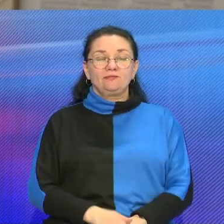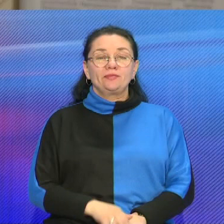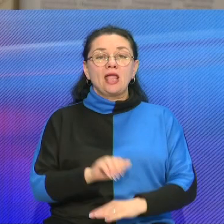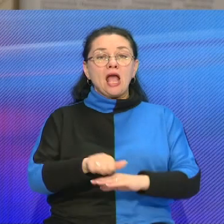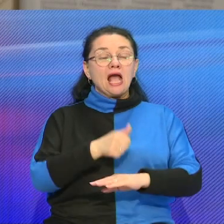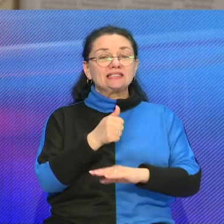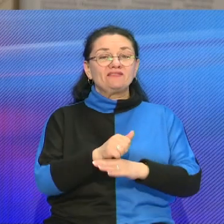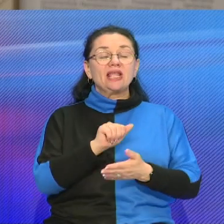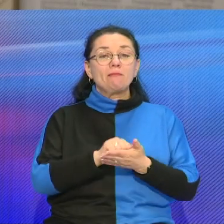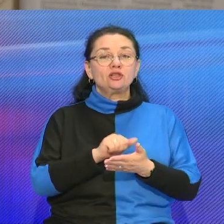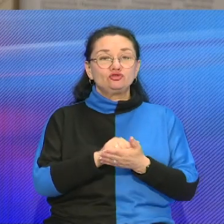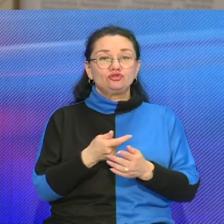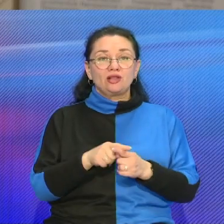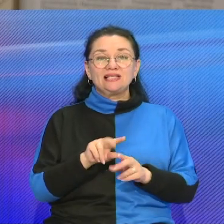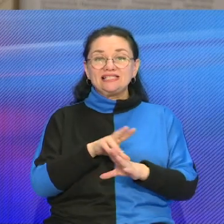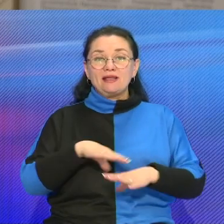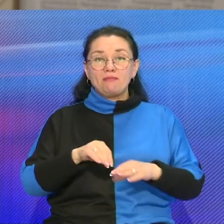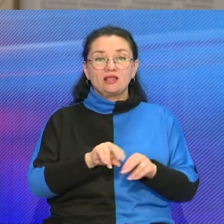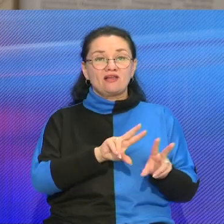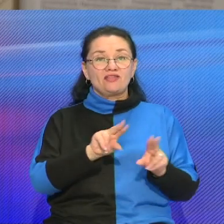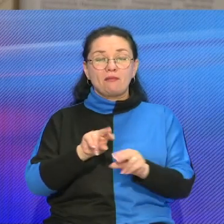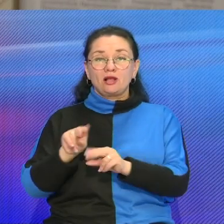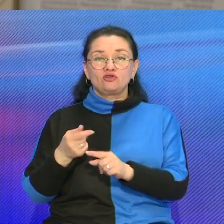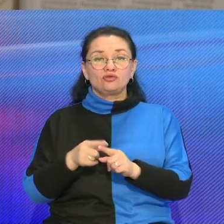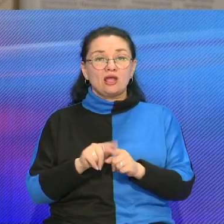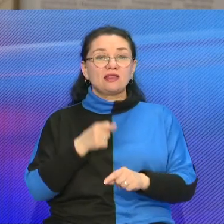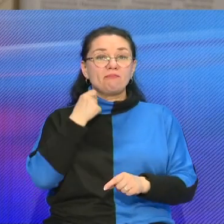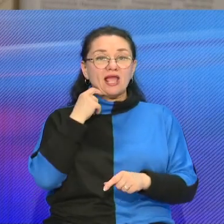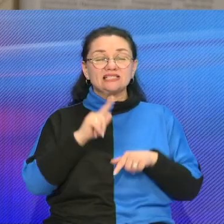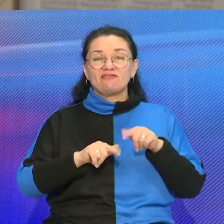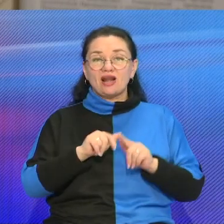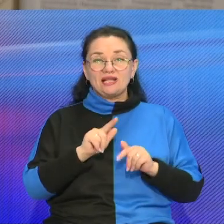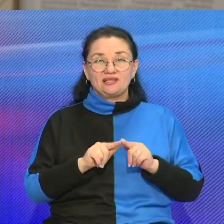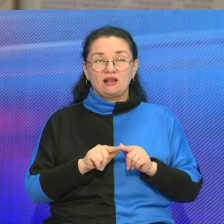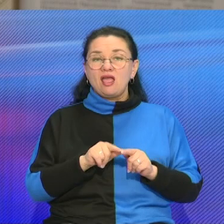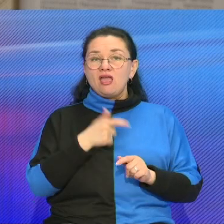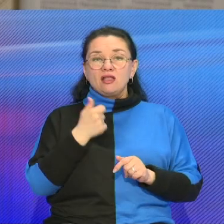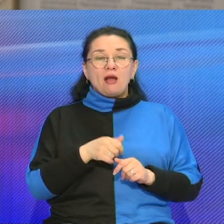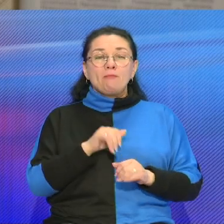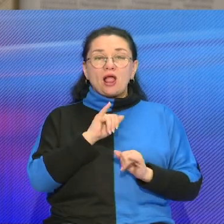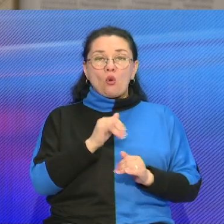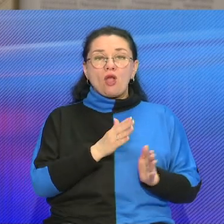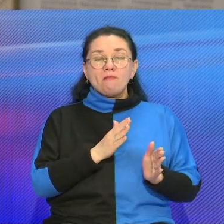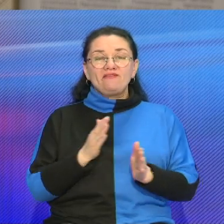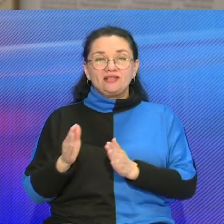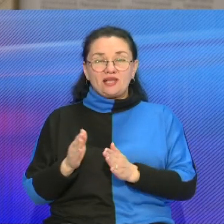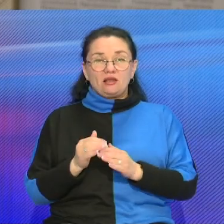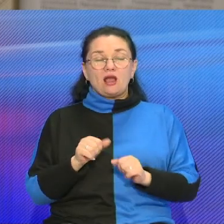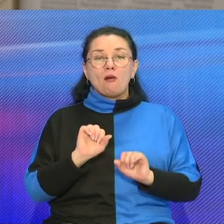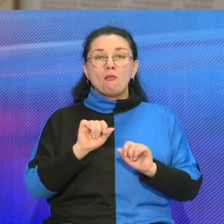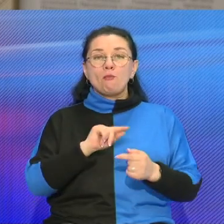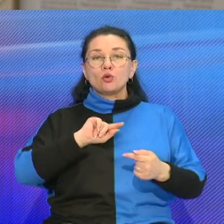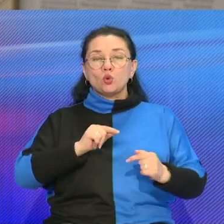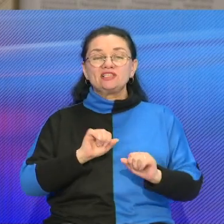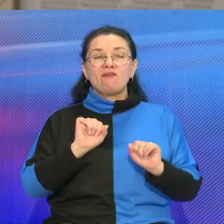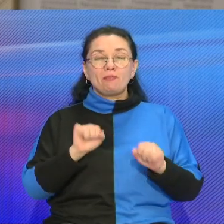Основными причинами семейного неблагополучия стали пьянство родителей, ведение ими аморального образа жизни, противоправное поведение,